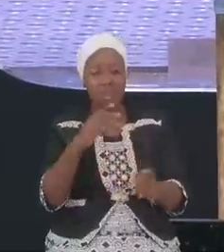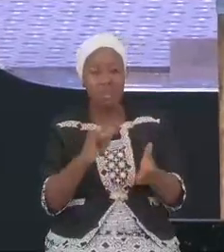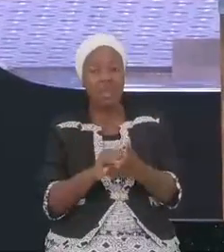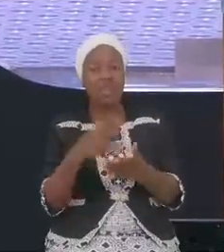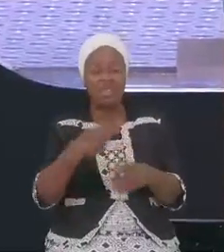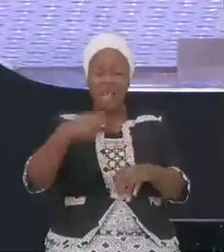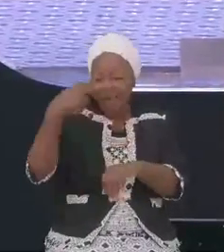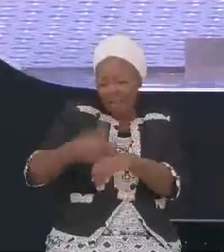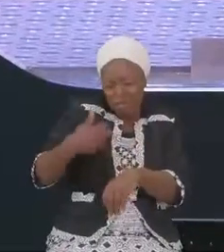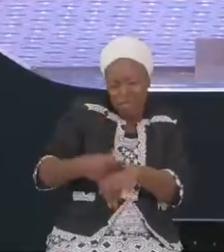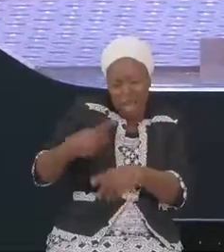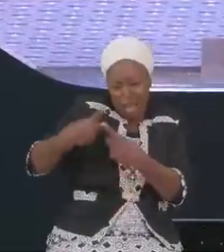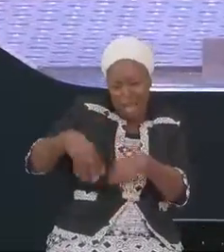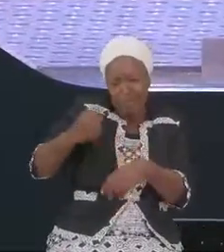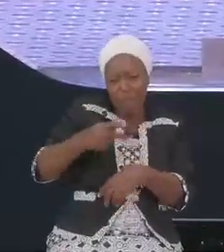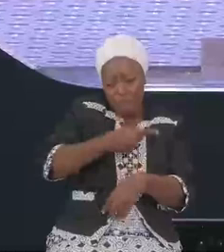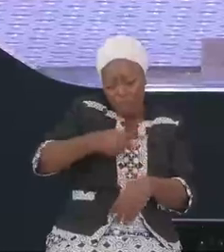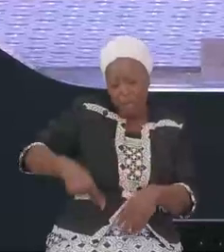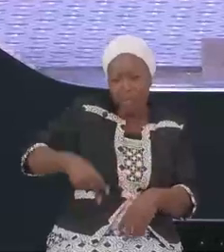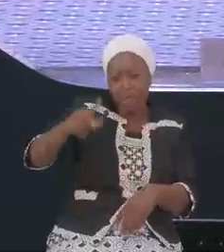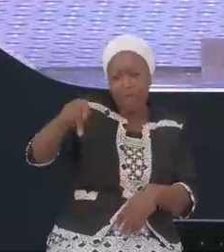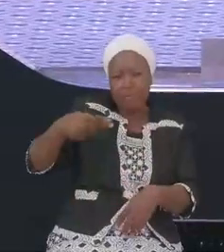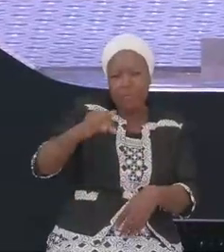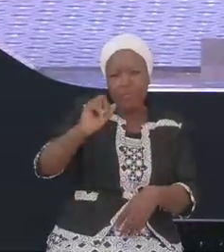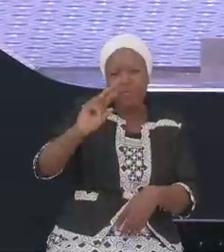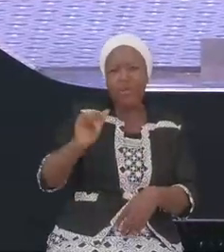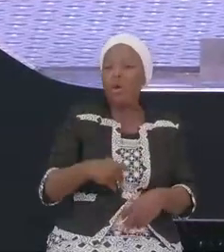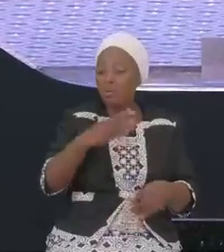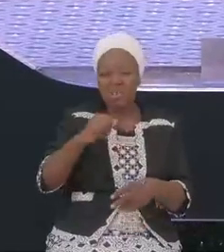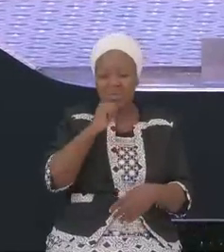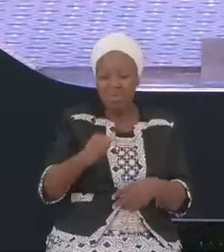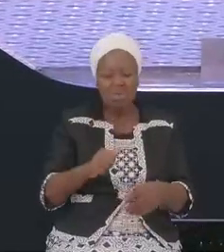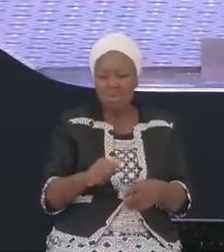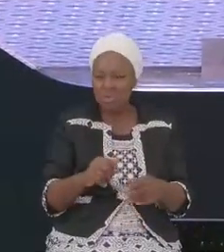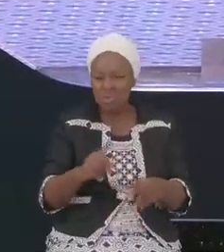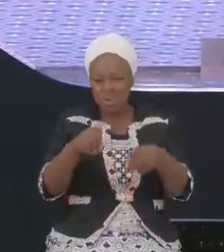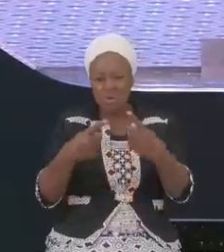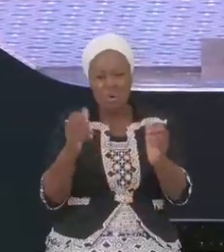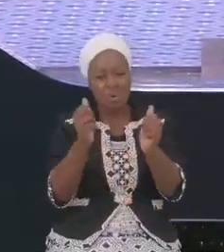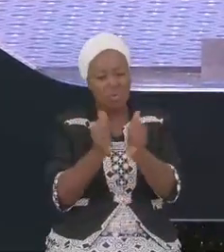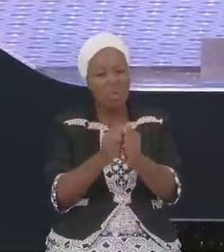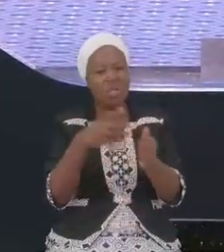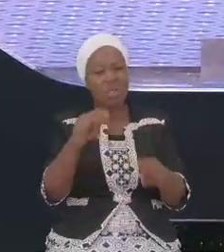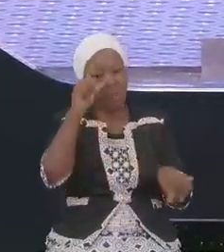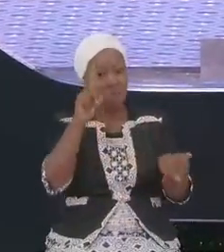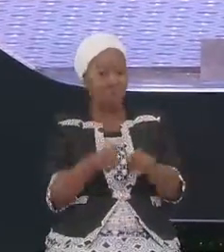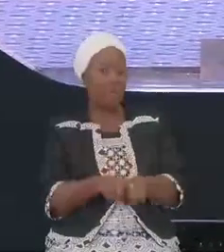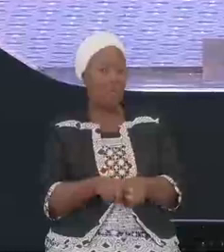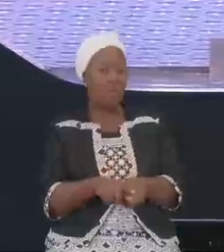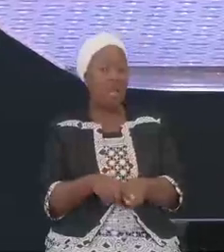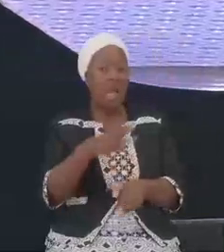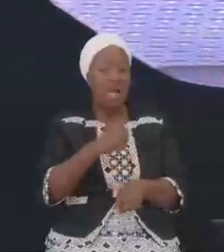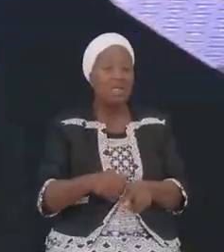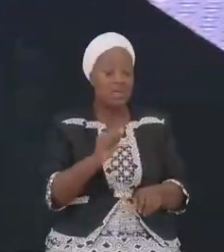Le cœur endurci de Pharaon ne peut pas aller ensemble avec l'alliance. Le